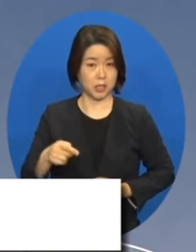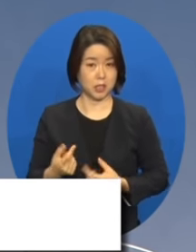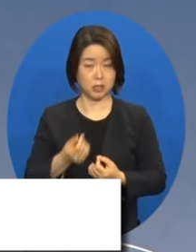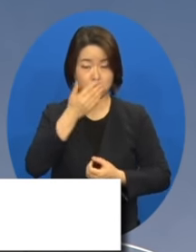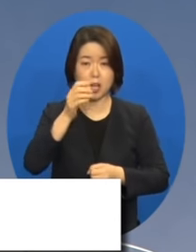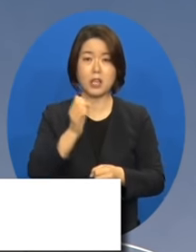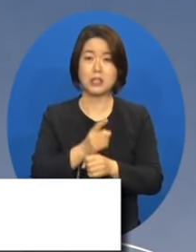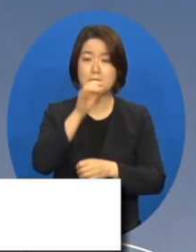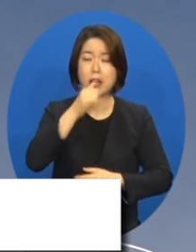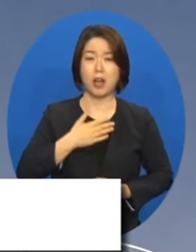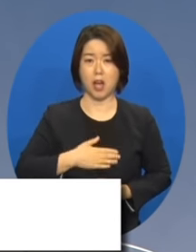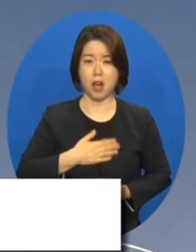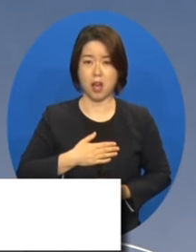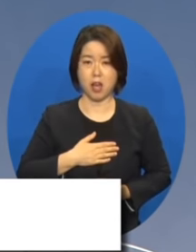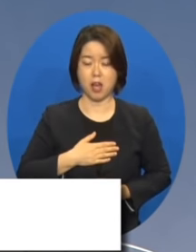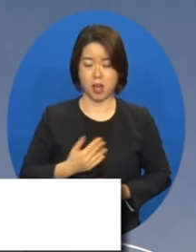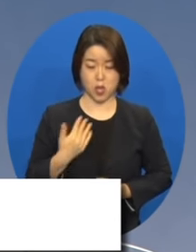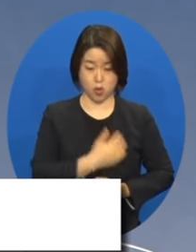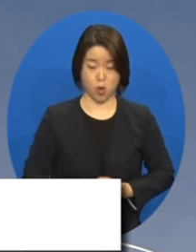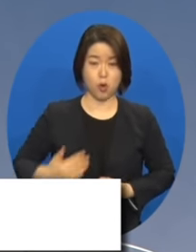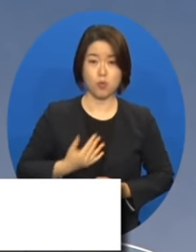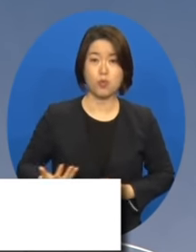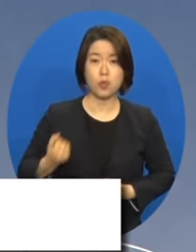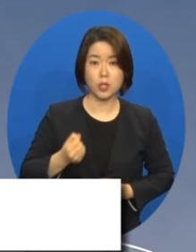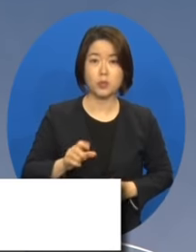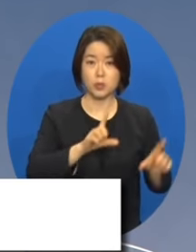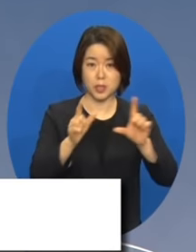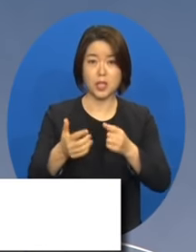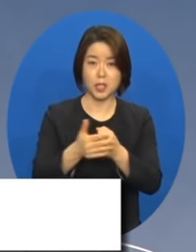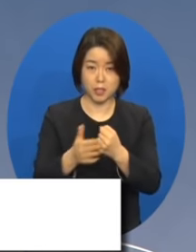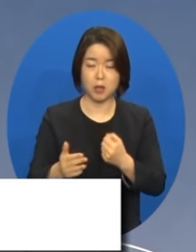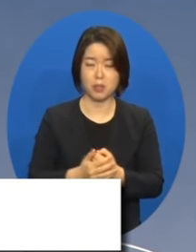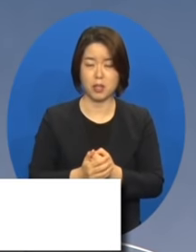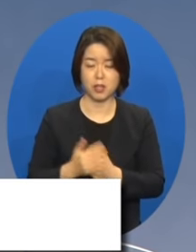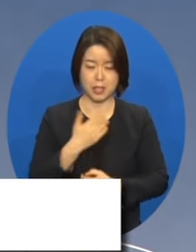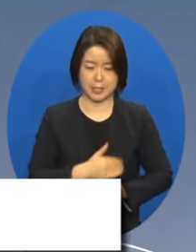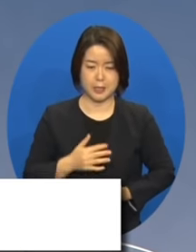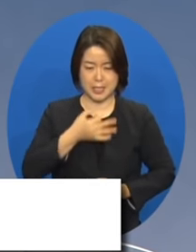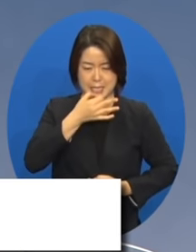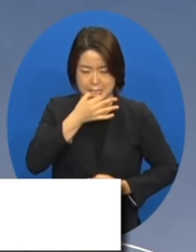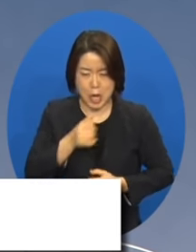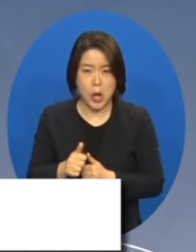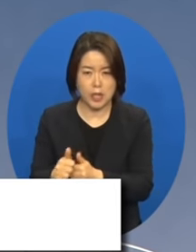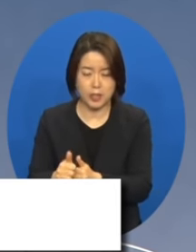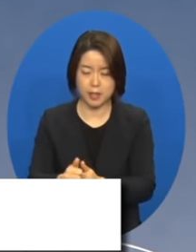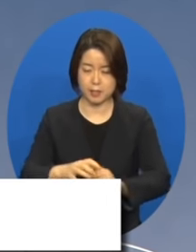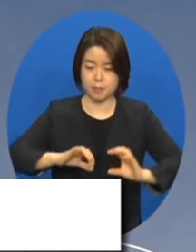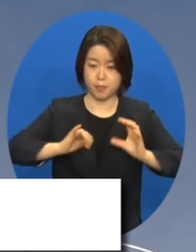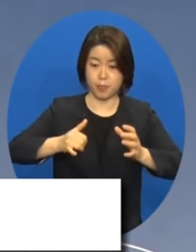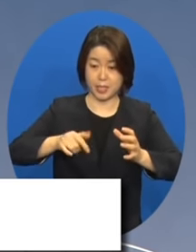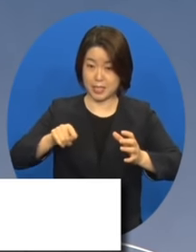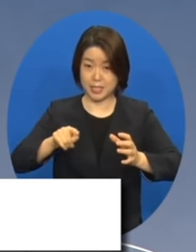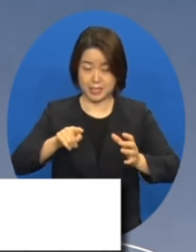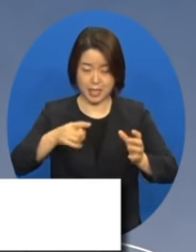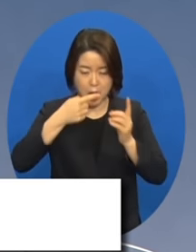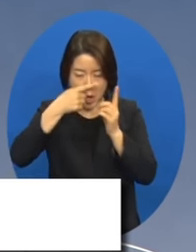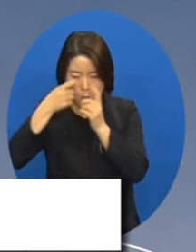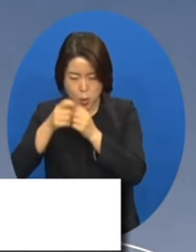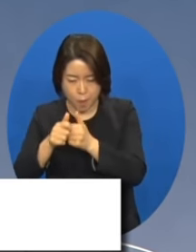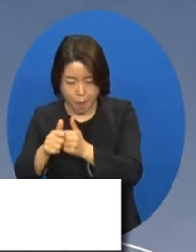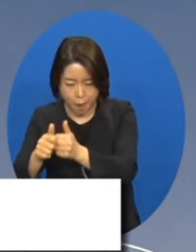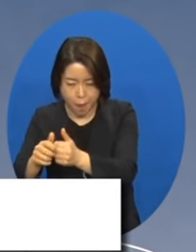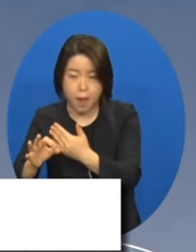알았습니다 육신을 가지고 살았기 뜩 육신의 욕구를 따라 세상의 유혹을 따라 가다 보면